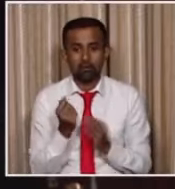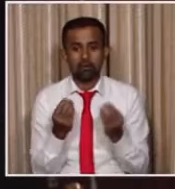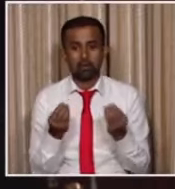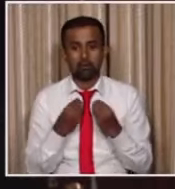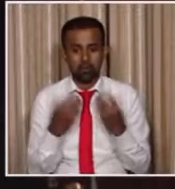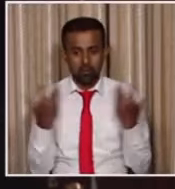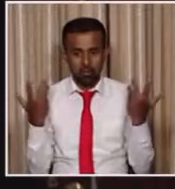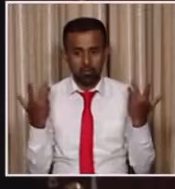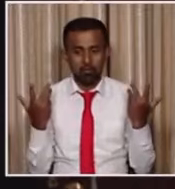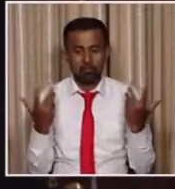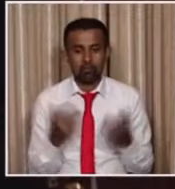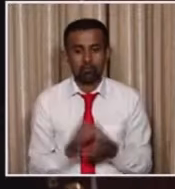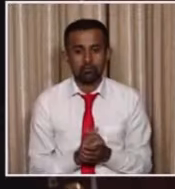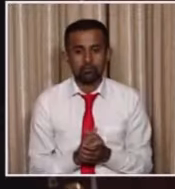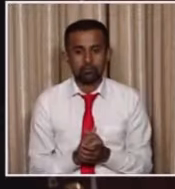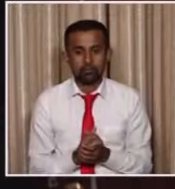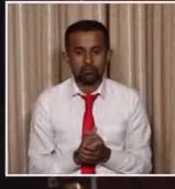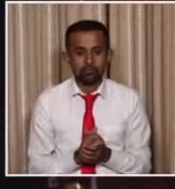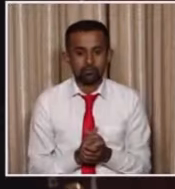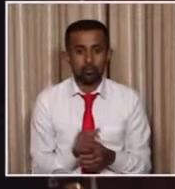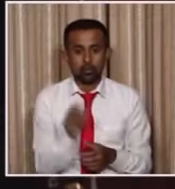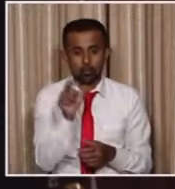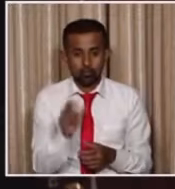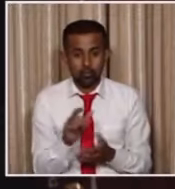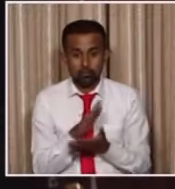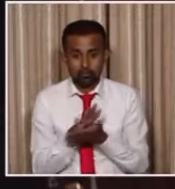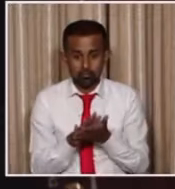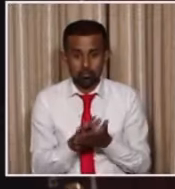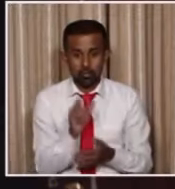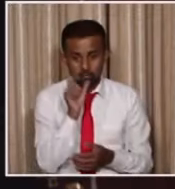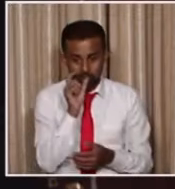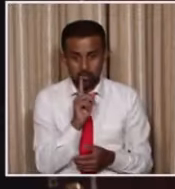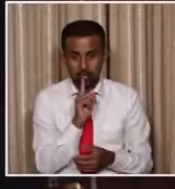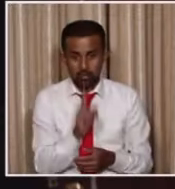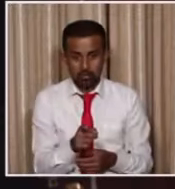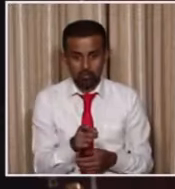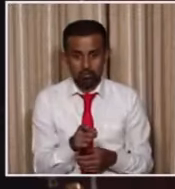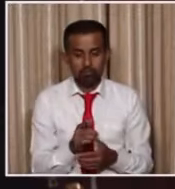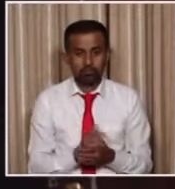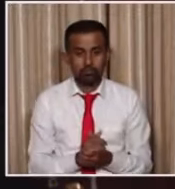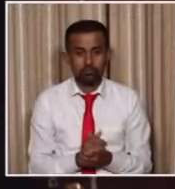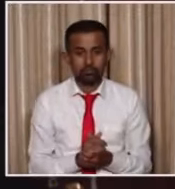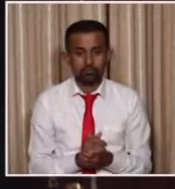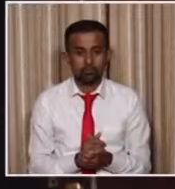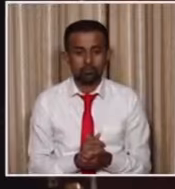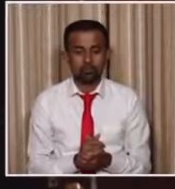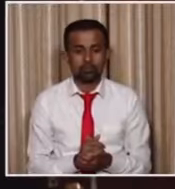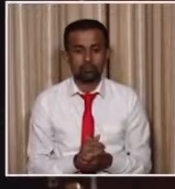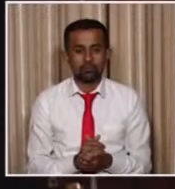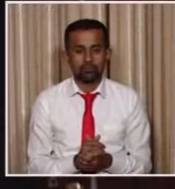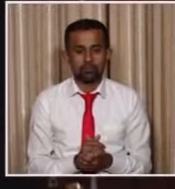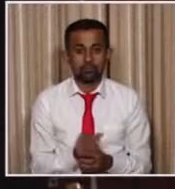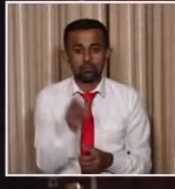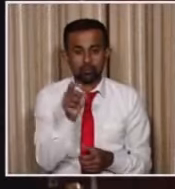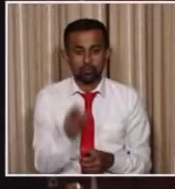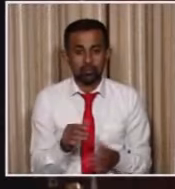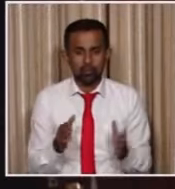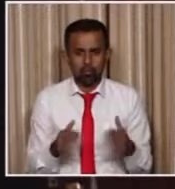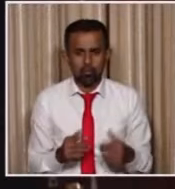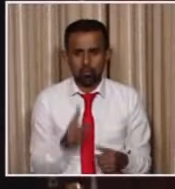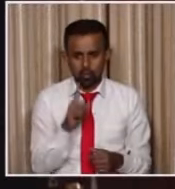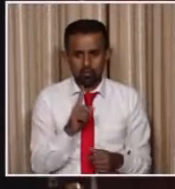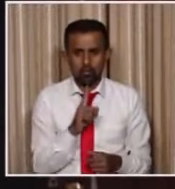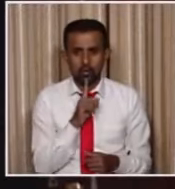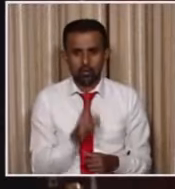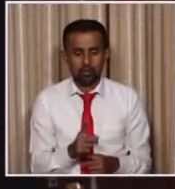නොමැතිව යන්නත් පුළුවන්. ඉතින් ඒ නිසා මම ඔබතුමාගේ අවධානය යොමු කරන්න කියනවා මේ සම්බන්ධයෙන්. ඒ වගේම තමයි අපි ඔබතුමාට තවත් කරුණක්